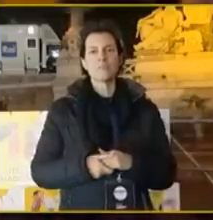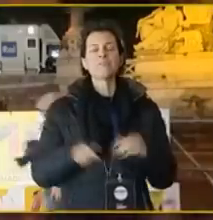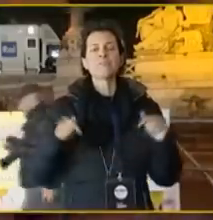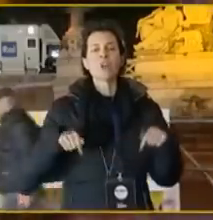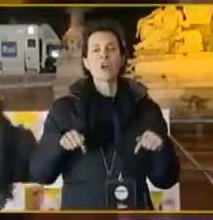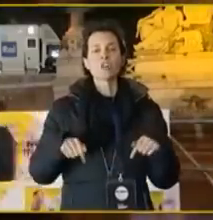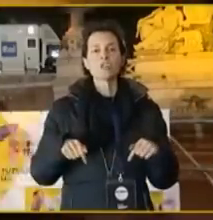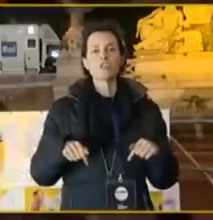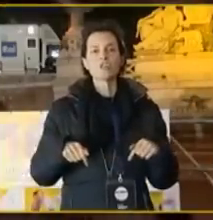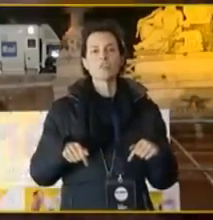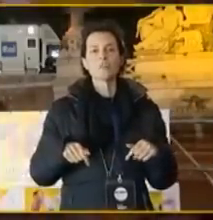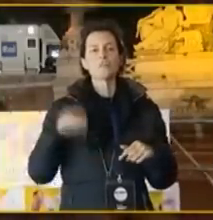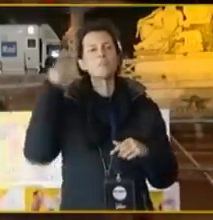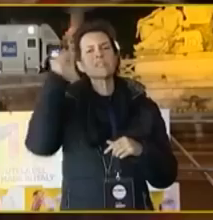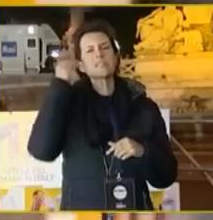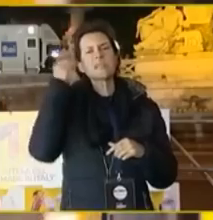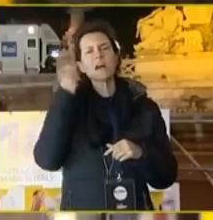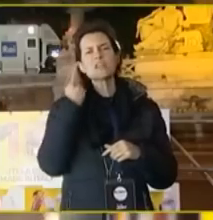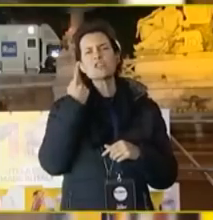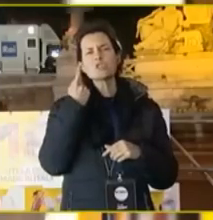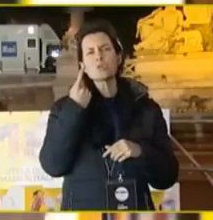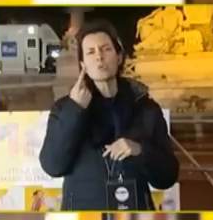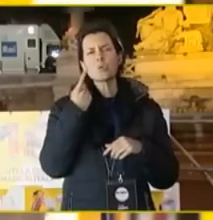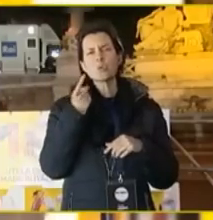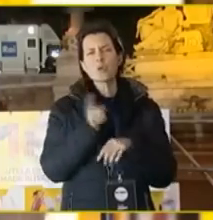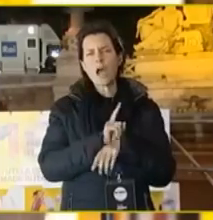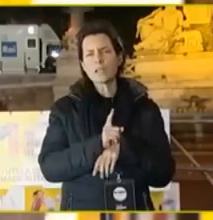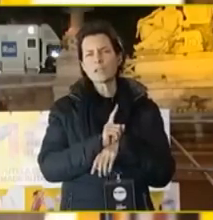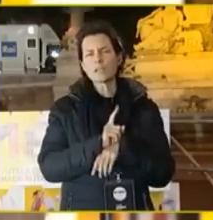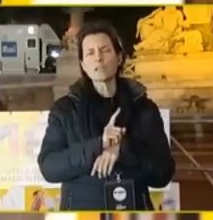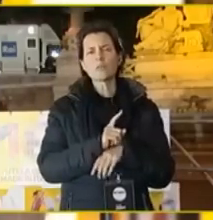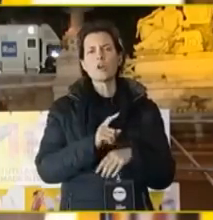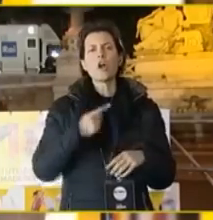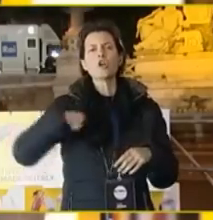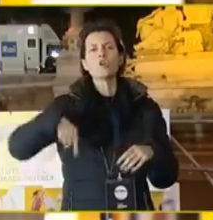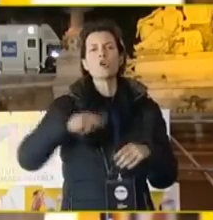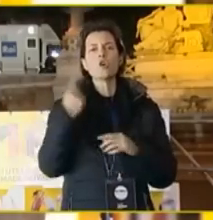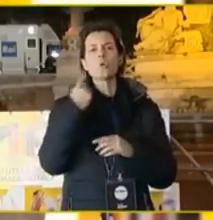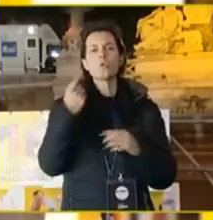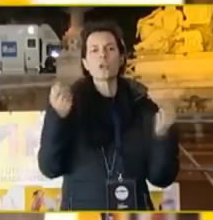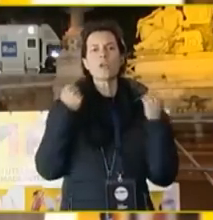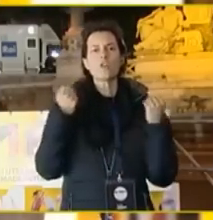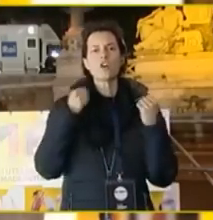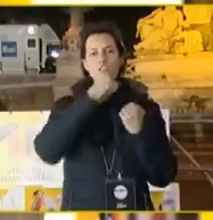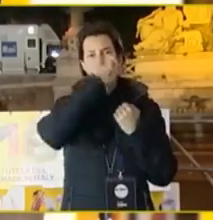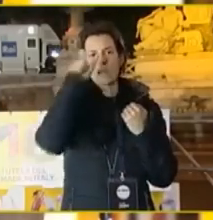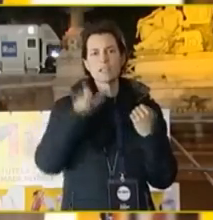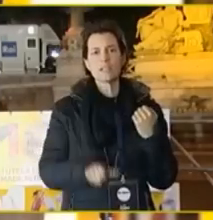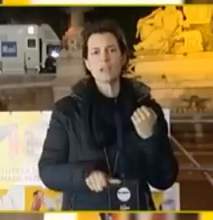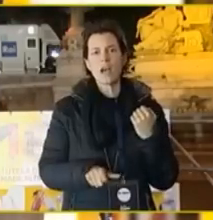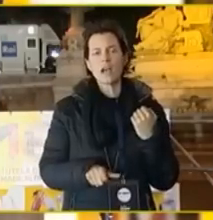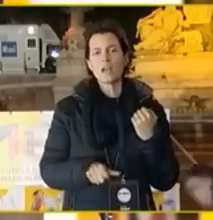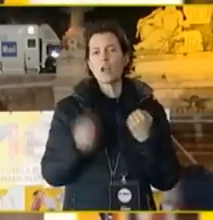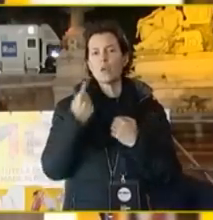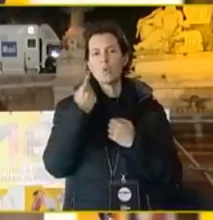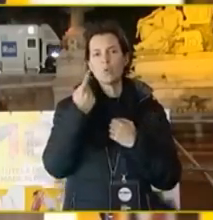oggi, pensateci un attimo. Siamo l'unica forza politica del paese ad aver presentato